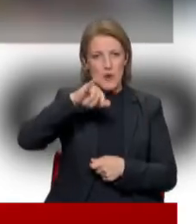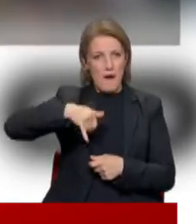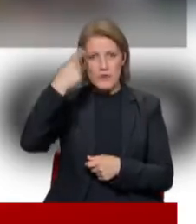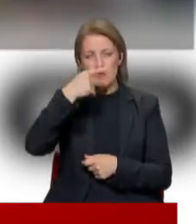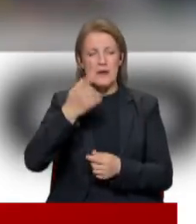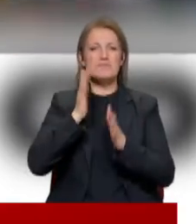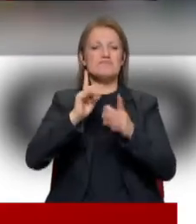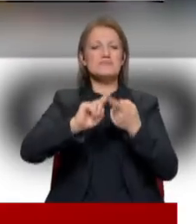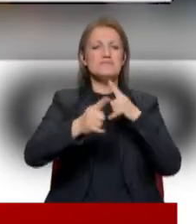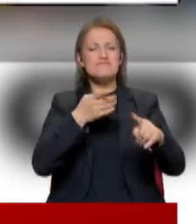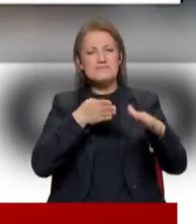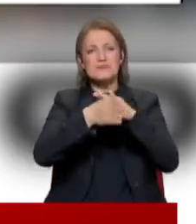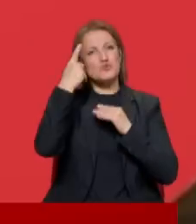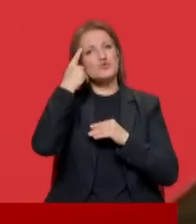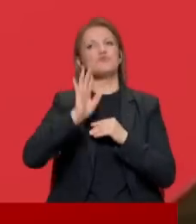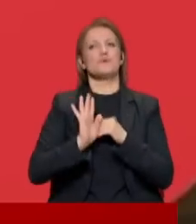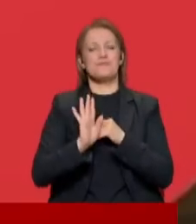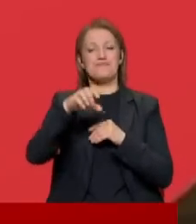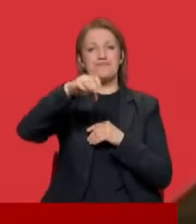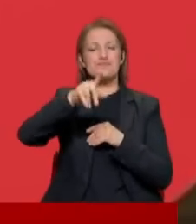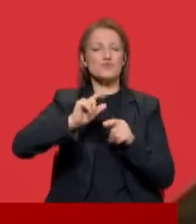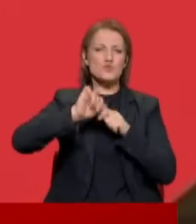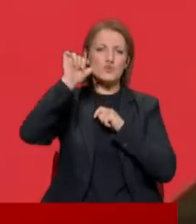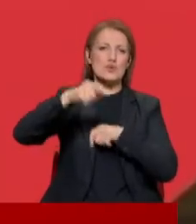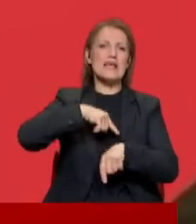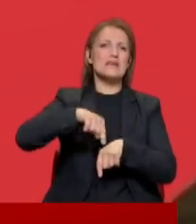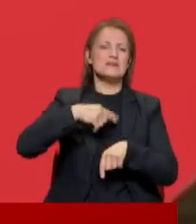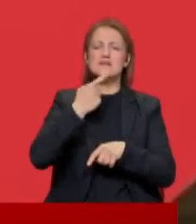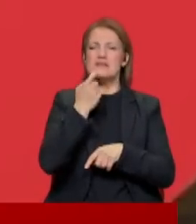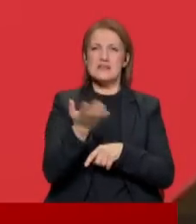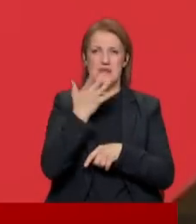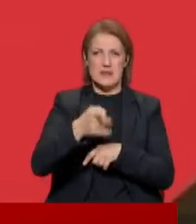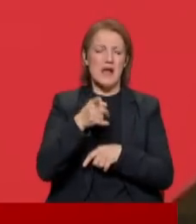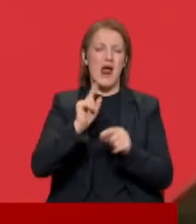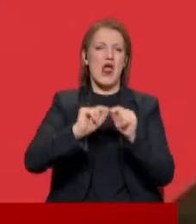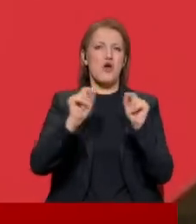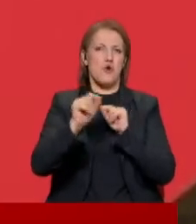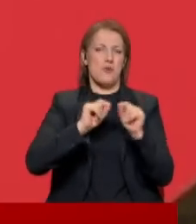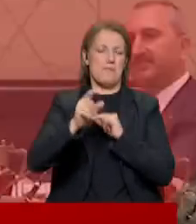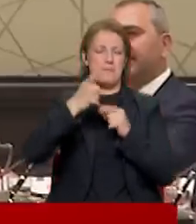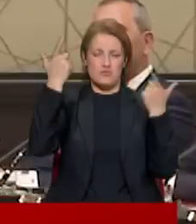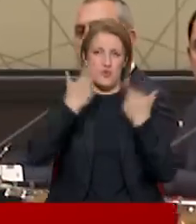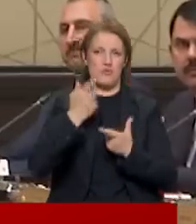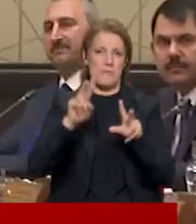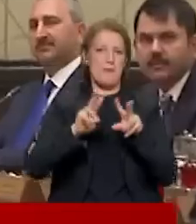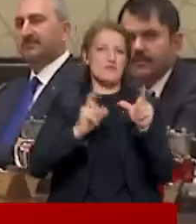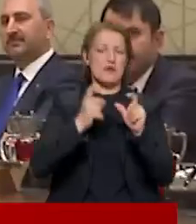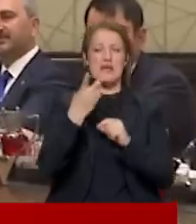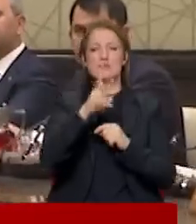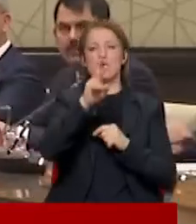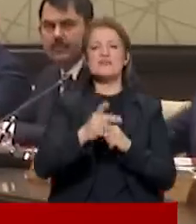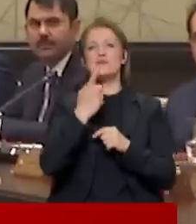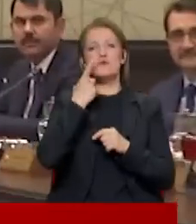aktif siyasete girmeyi düşünmüyorum Ak Partide uzun yıllar ekonominin elindeki isimlerden biri Mehmet Şimşek 2018